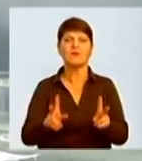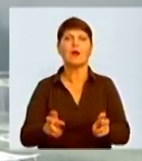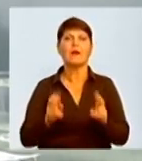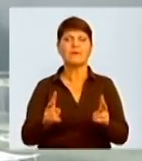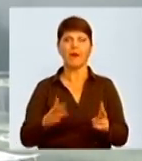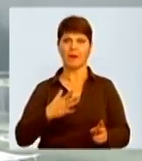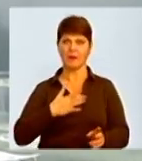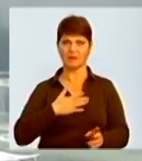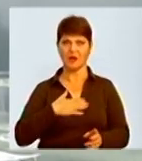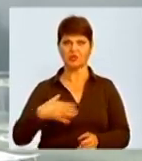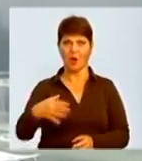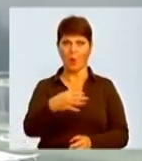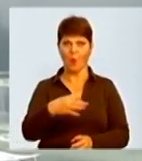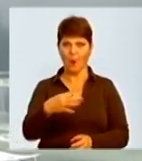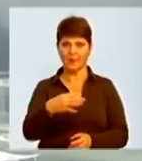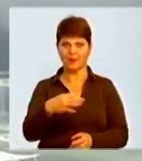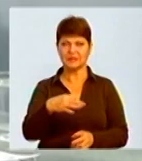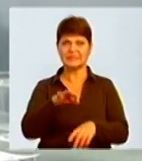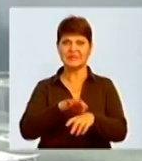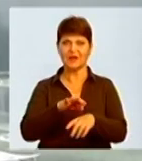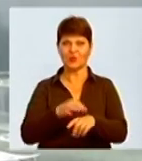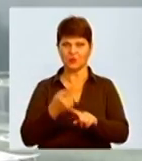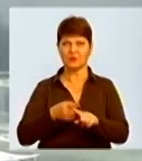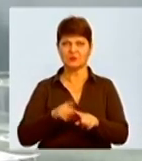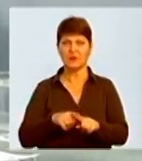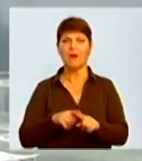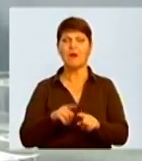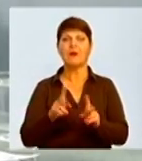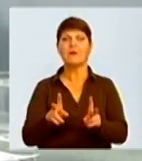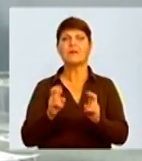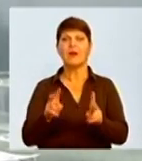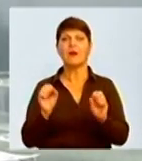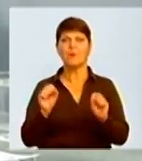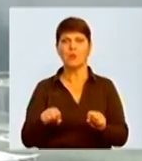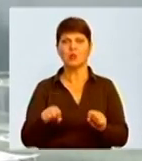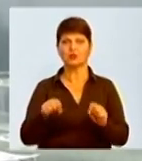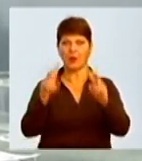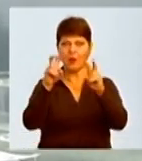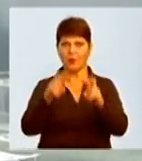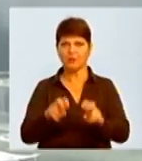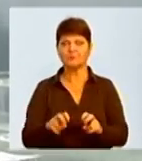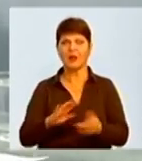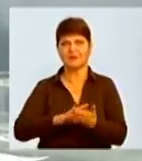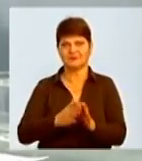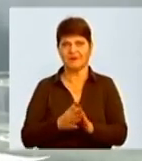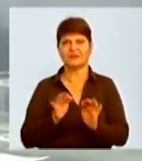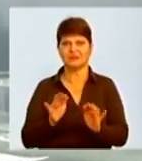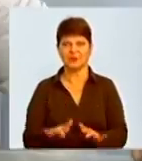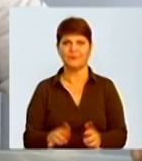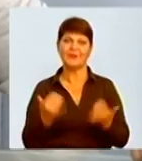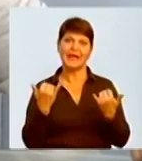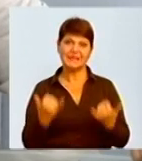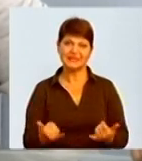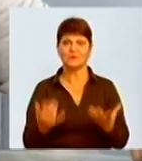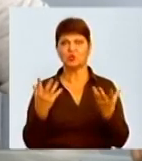наша область захворюваністю на цю недугу і як можна охарактеризувати стан справ теж? На сьогоднішній день